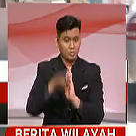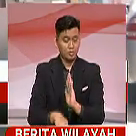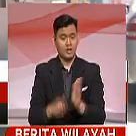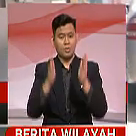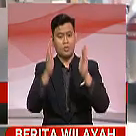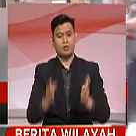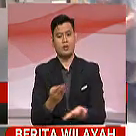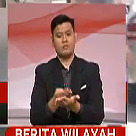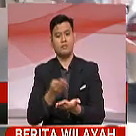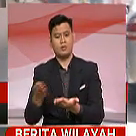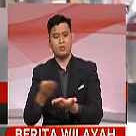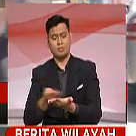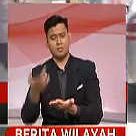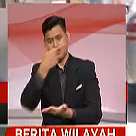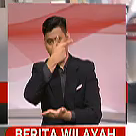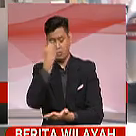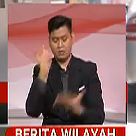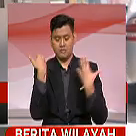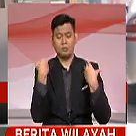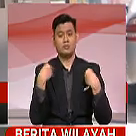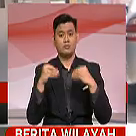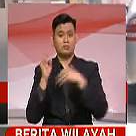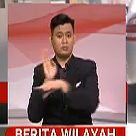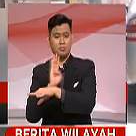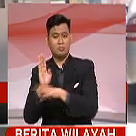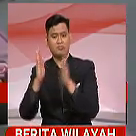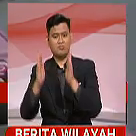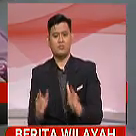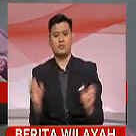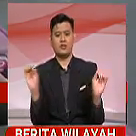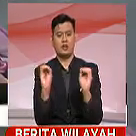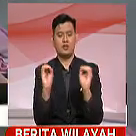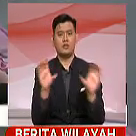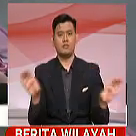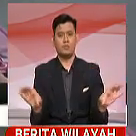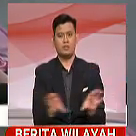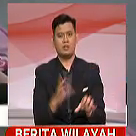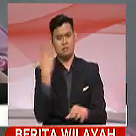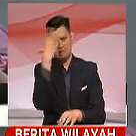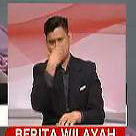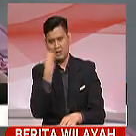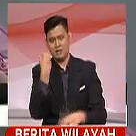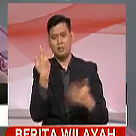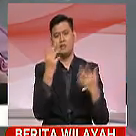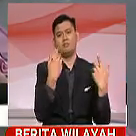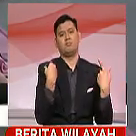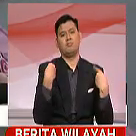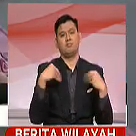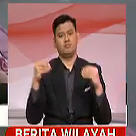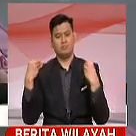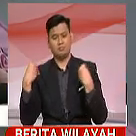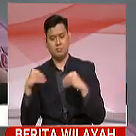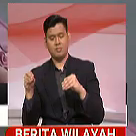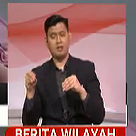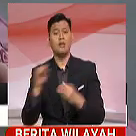PKP antara faktor pemilik premis tidak melakukan dekorasi menarik. Semua orang di rumah kan, semua orang di rumah dan